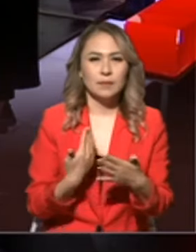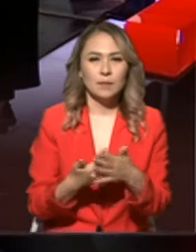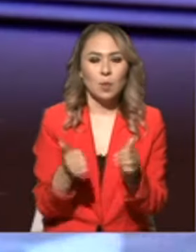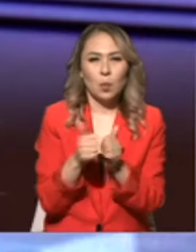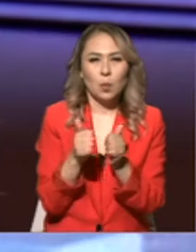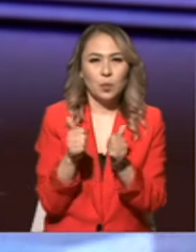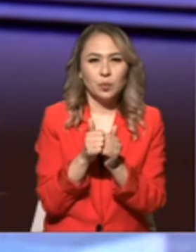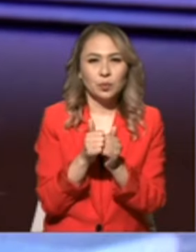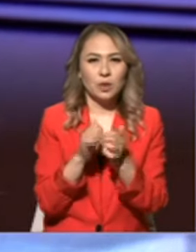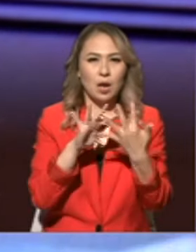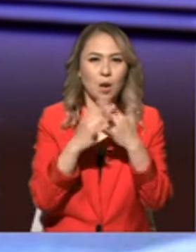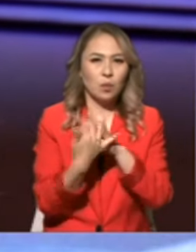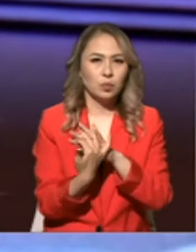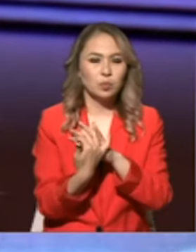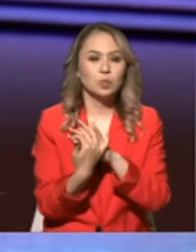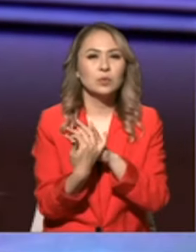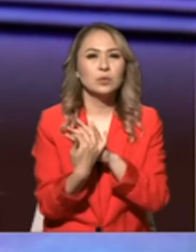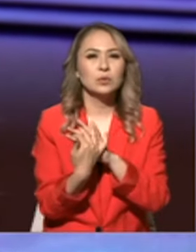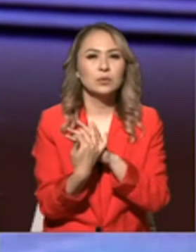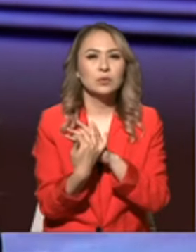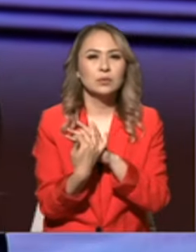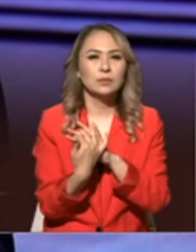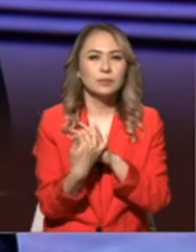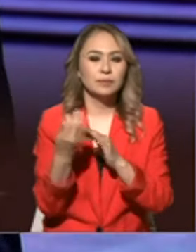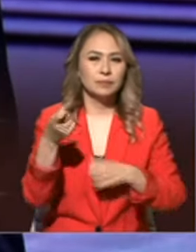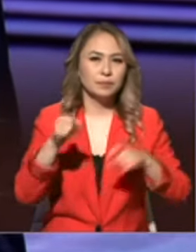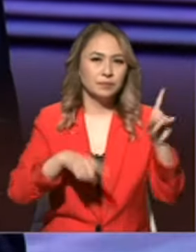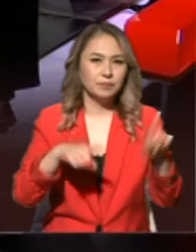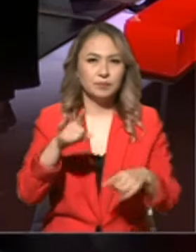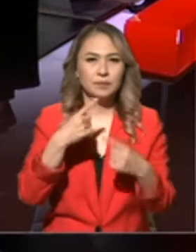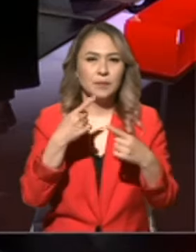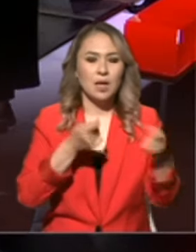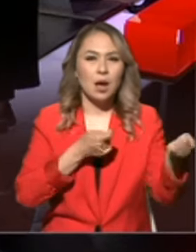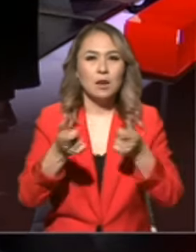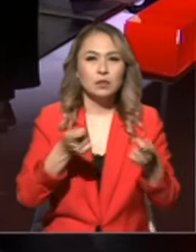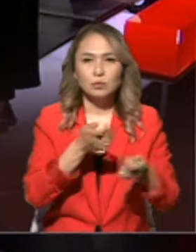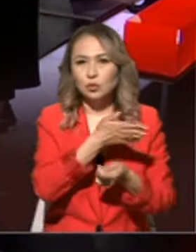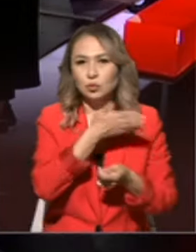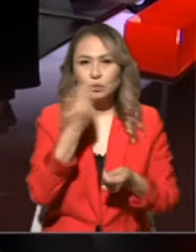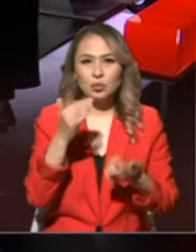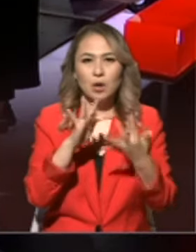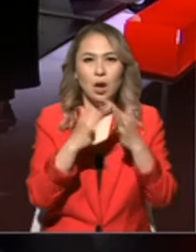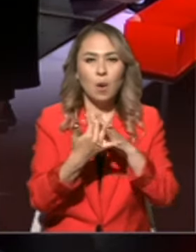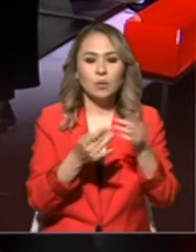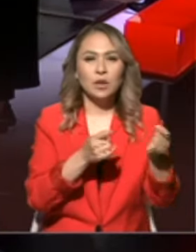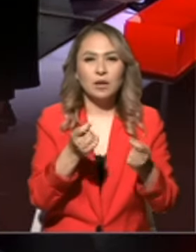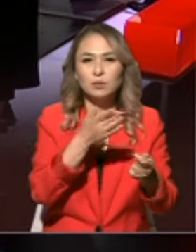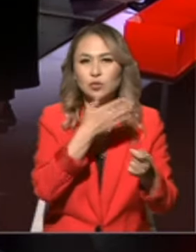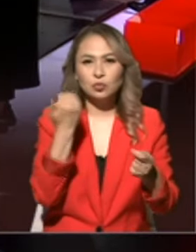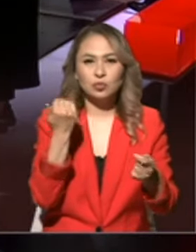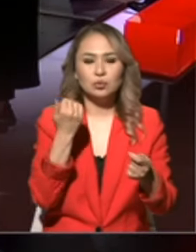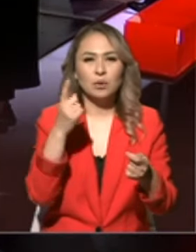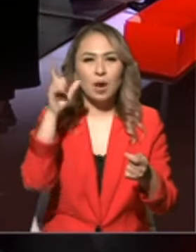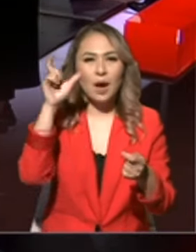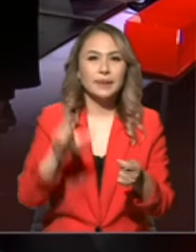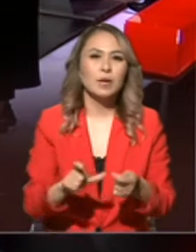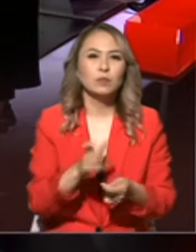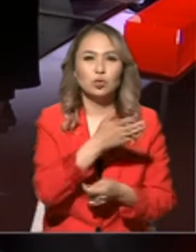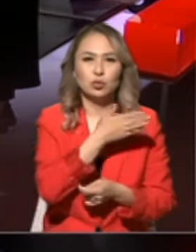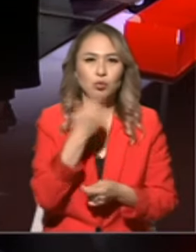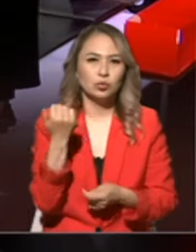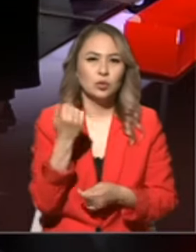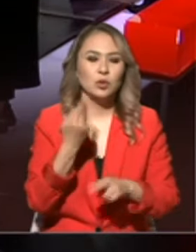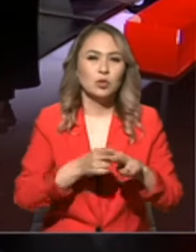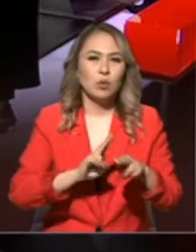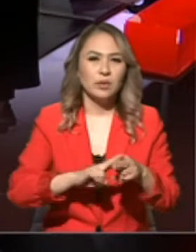көршілес ауылдарда кейбір жерлерде әкім жоқ. Ауылда әкім жоқ. Әкім болатын адам жоқ, қысқасы айтқан кезде.